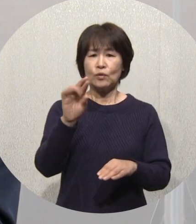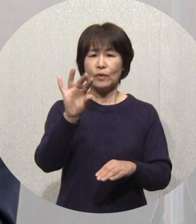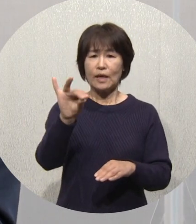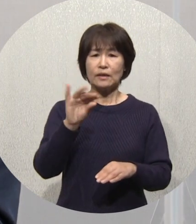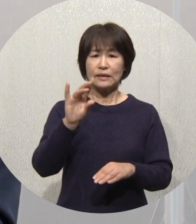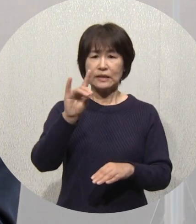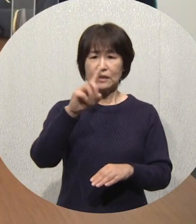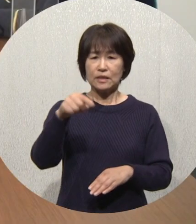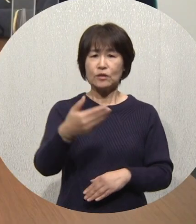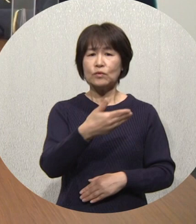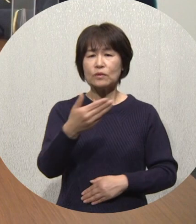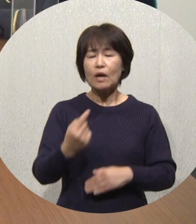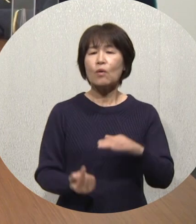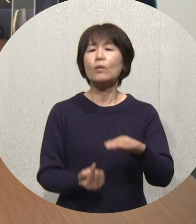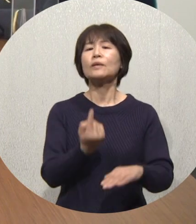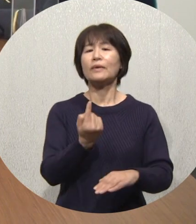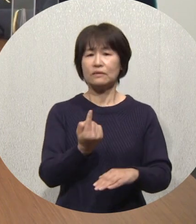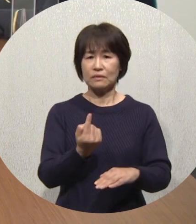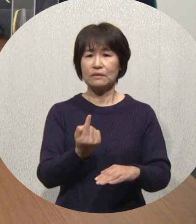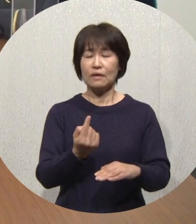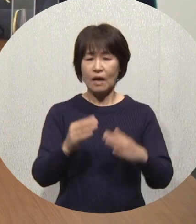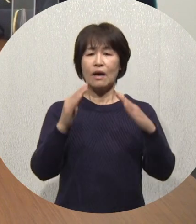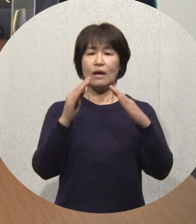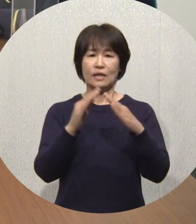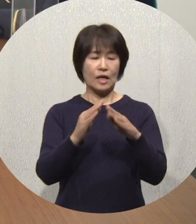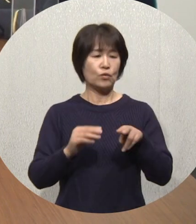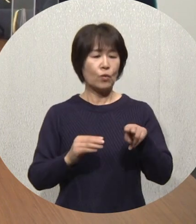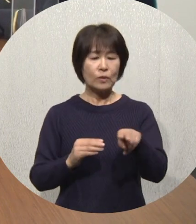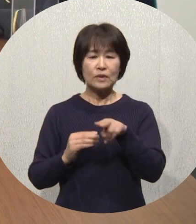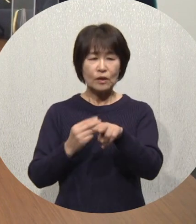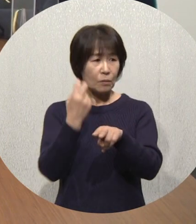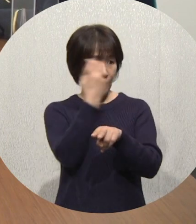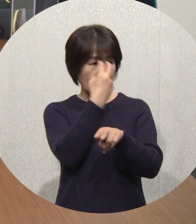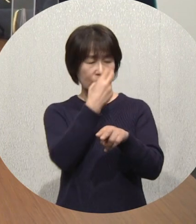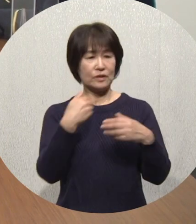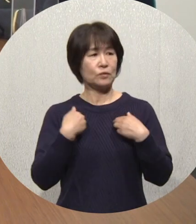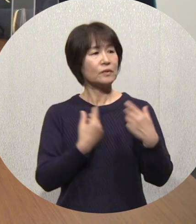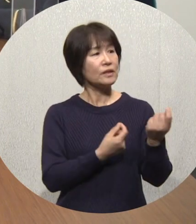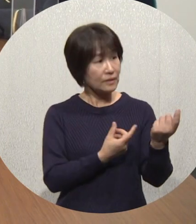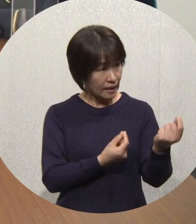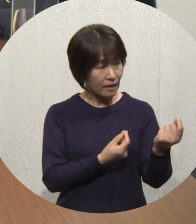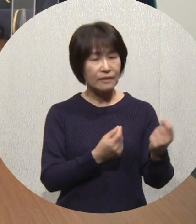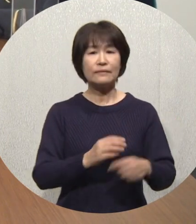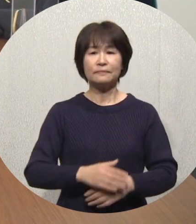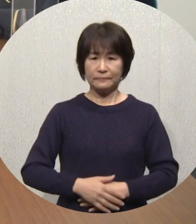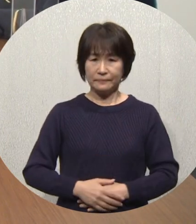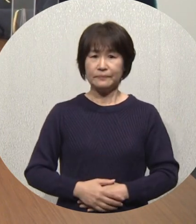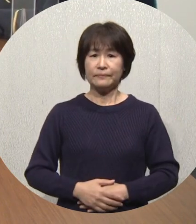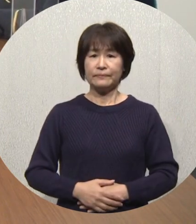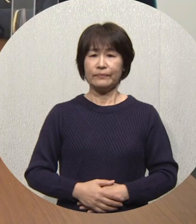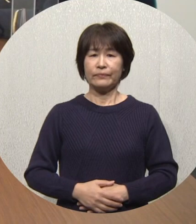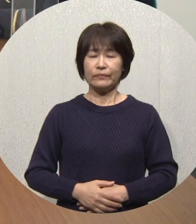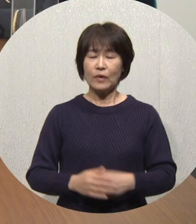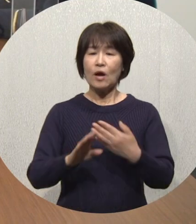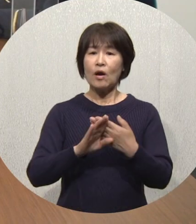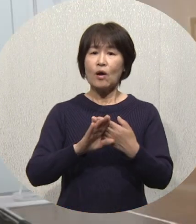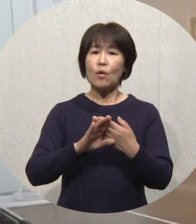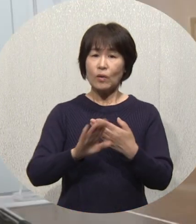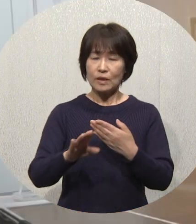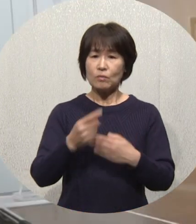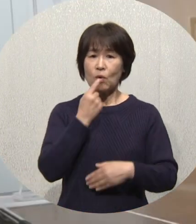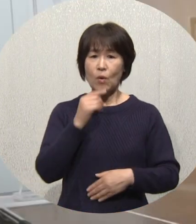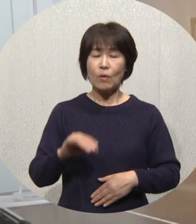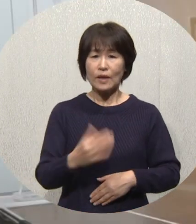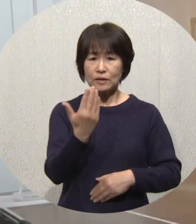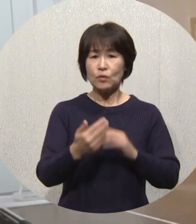キングと言います。 じゃあ家の中の全部のコンセントをしっかりチェックしておきますね。 お願いいたします。 橋本さん、他にはですね、